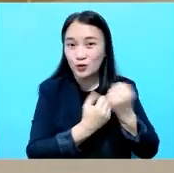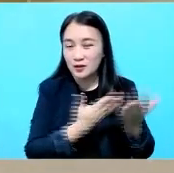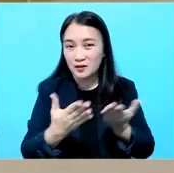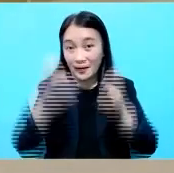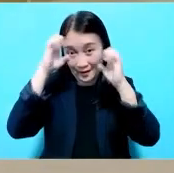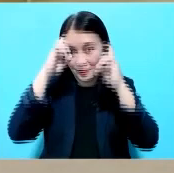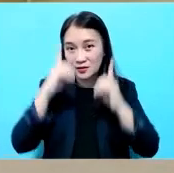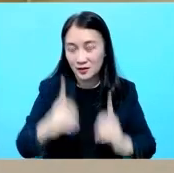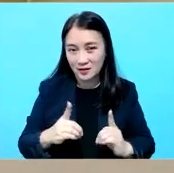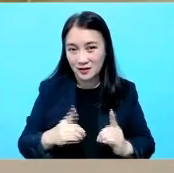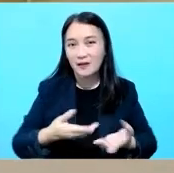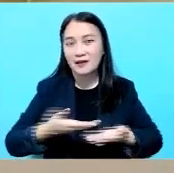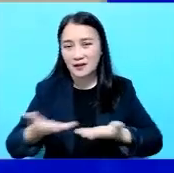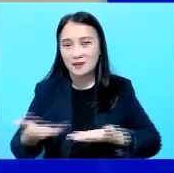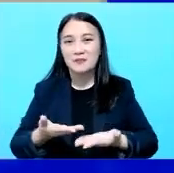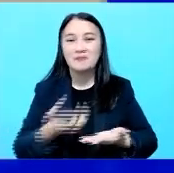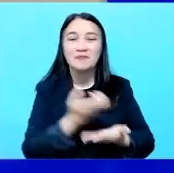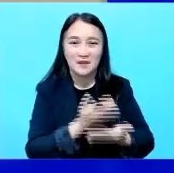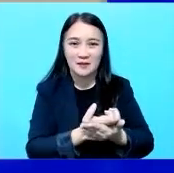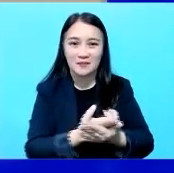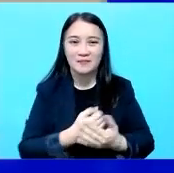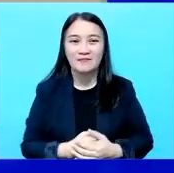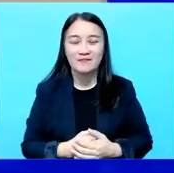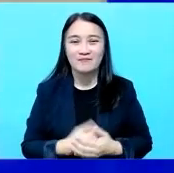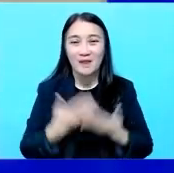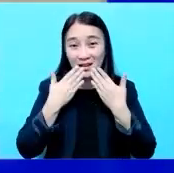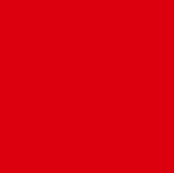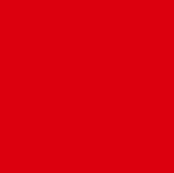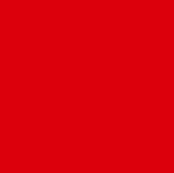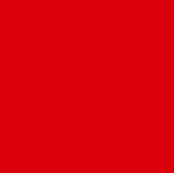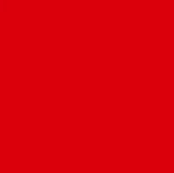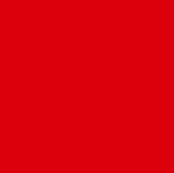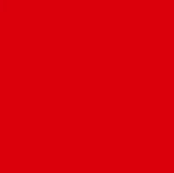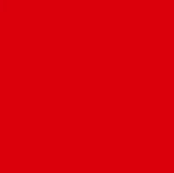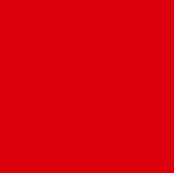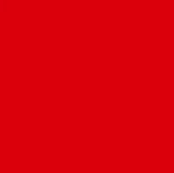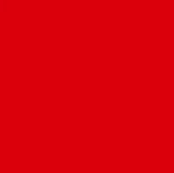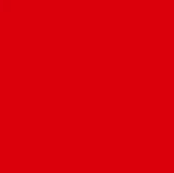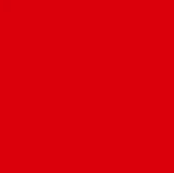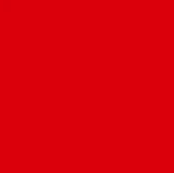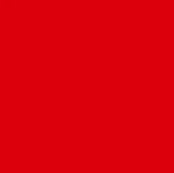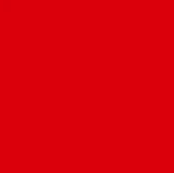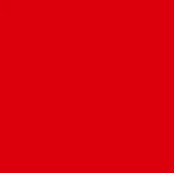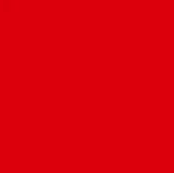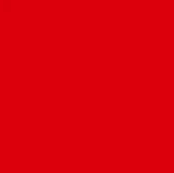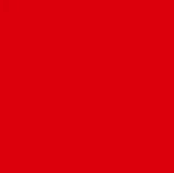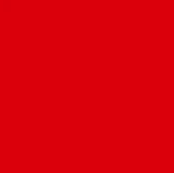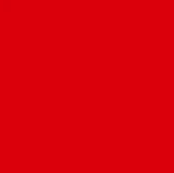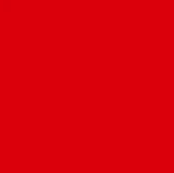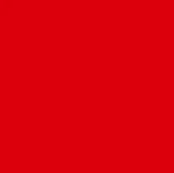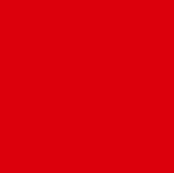kalakalan. Cheryl Julius. Maraming salamat, Camille Samonte. Mga kapatid, Luchi Cruz Valdez